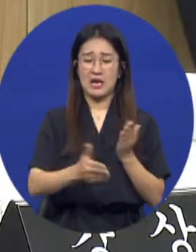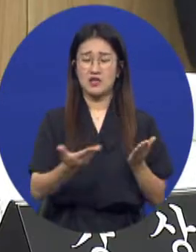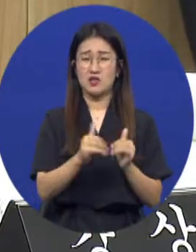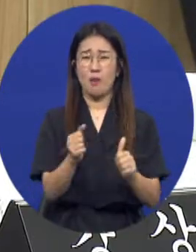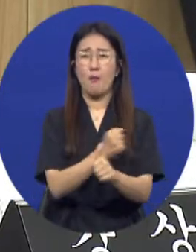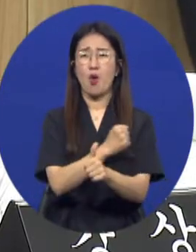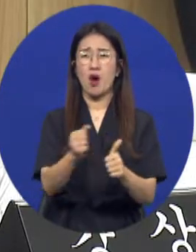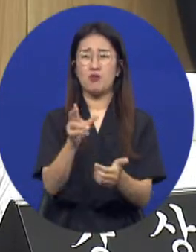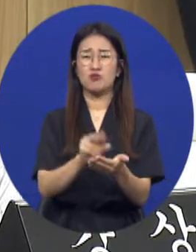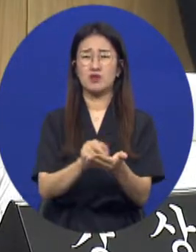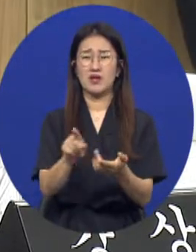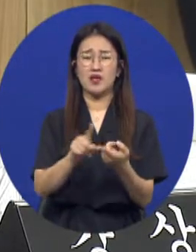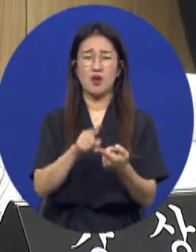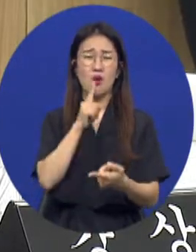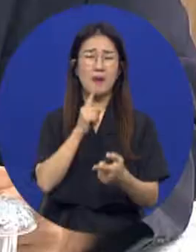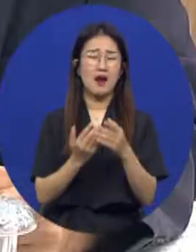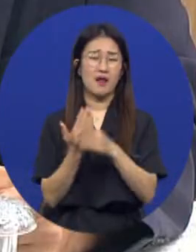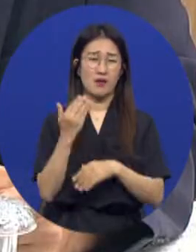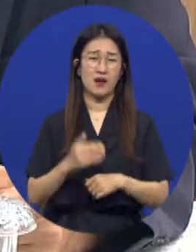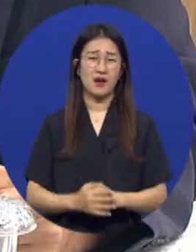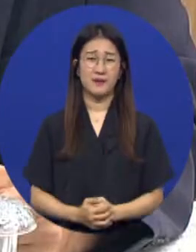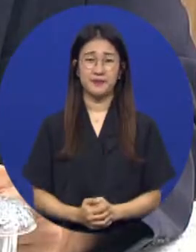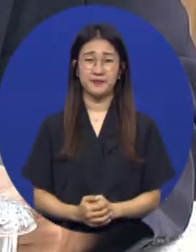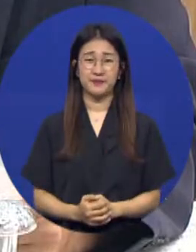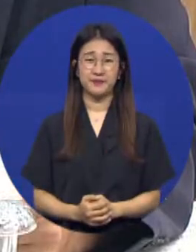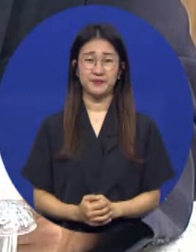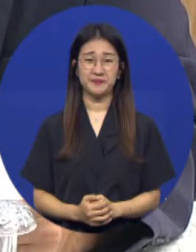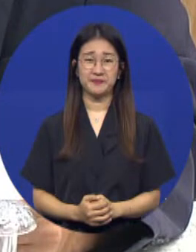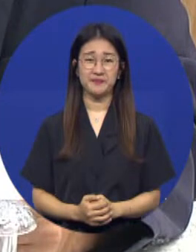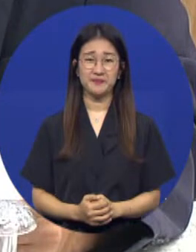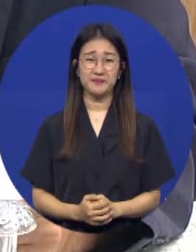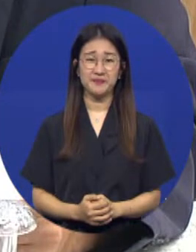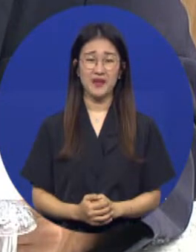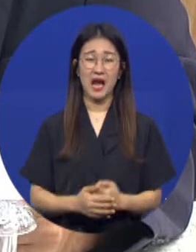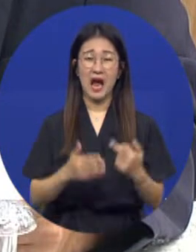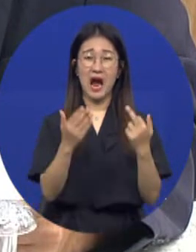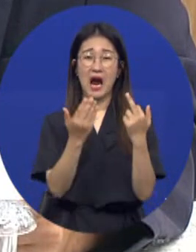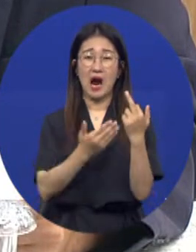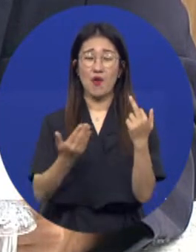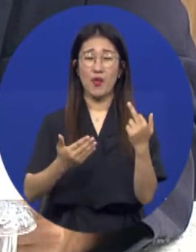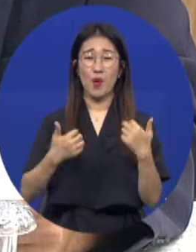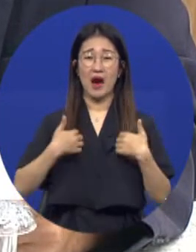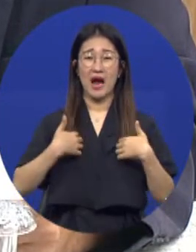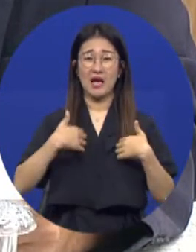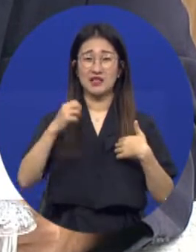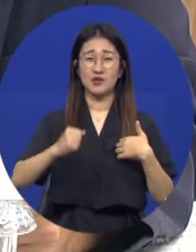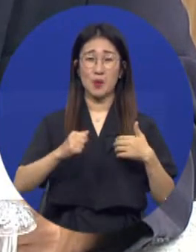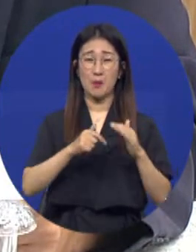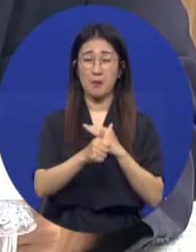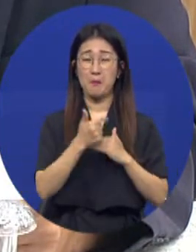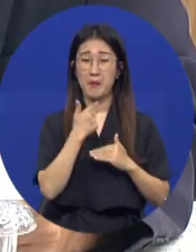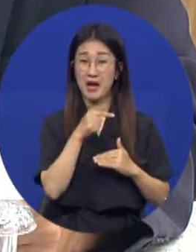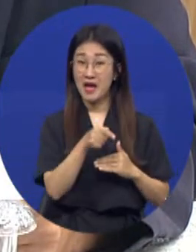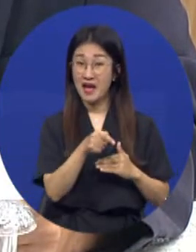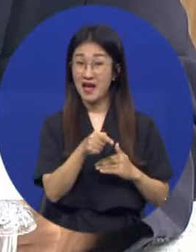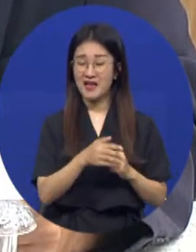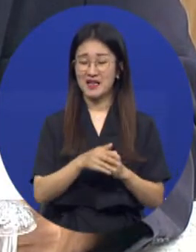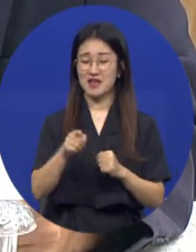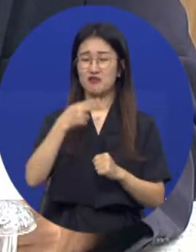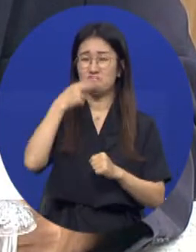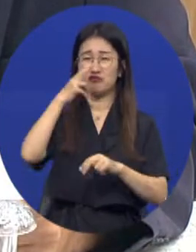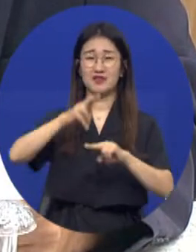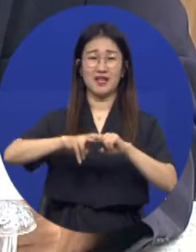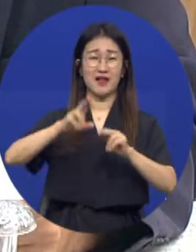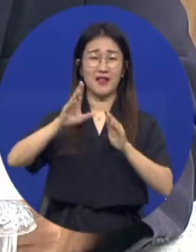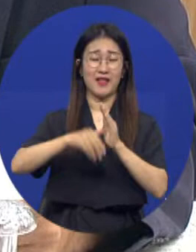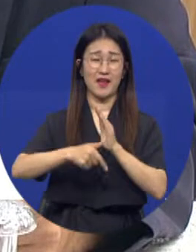폭행했다는 논란도 도마에 올랐습니다. 강원도 정선 카지노에 간 적이 있죠? 네, 있습니다. 예. 거기 술자리에서